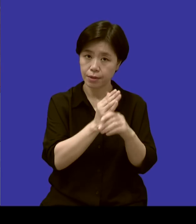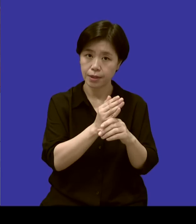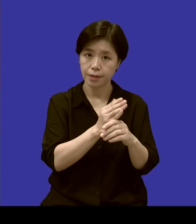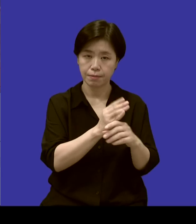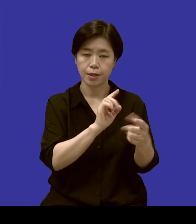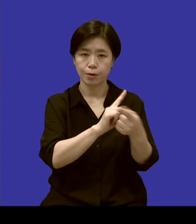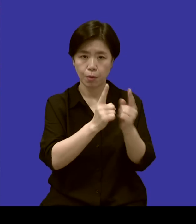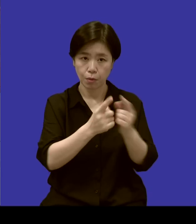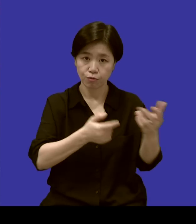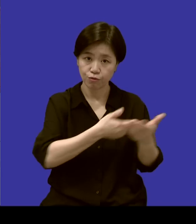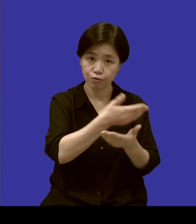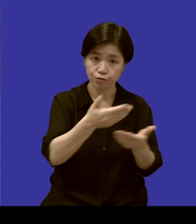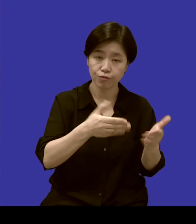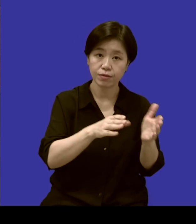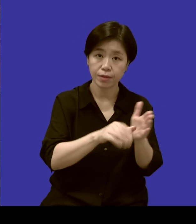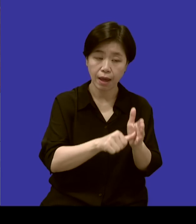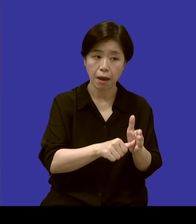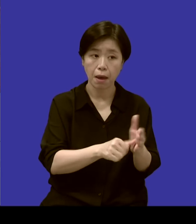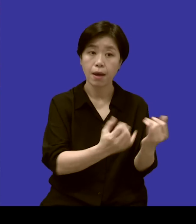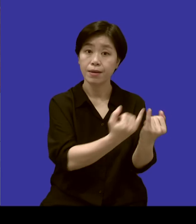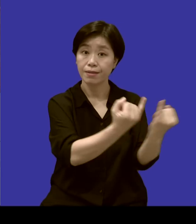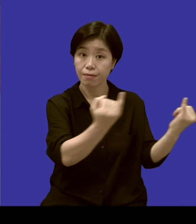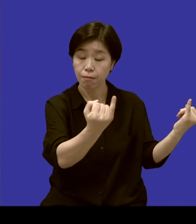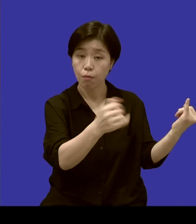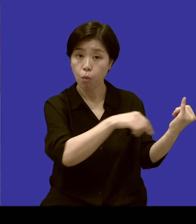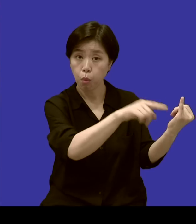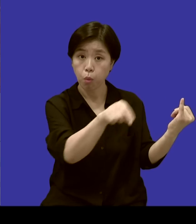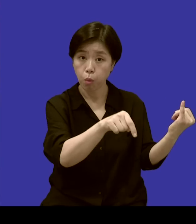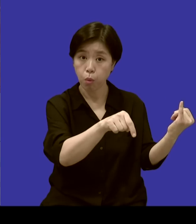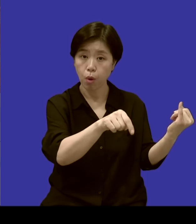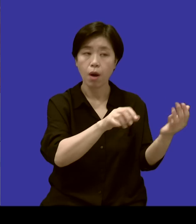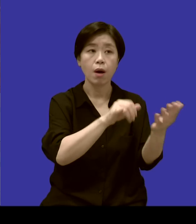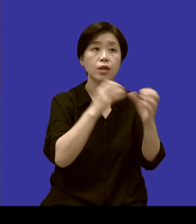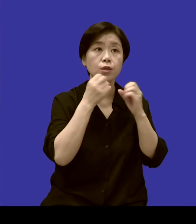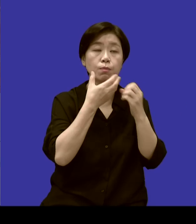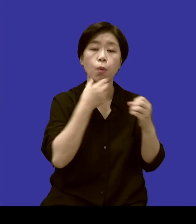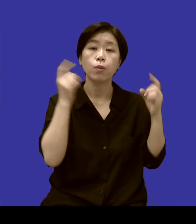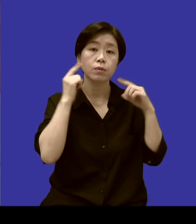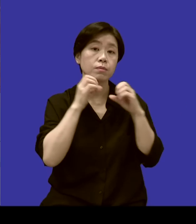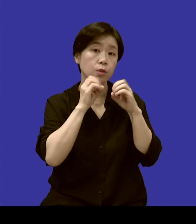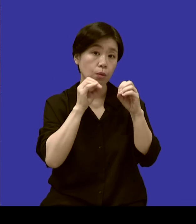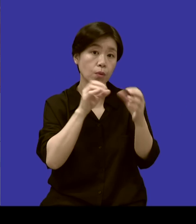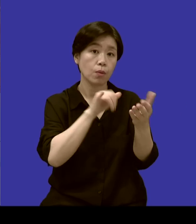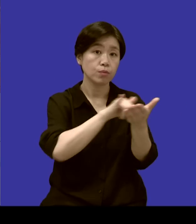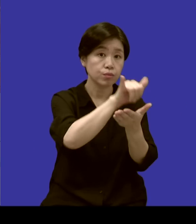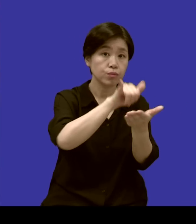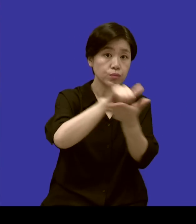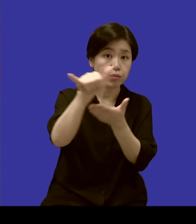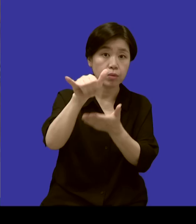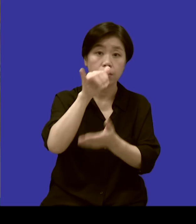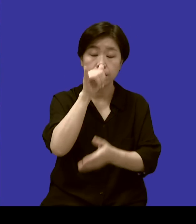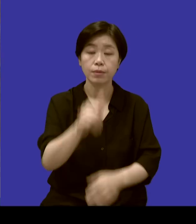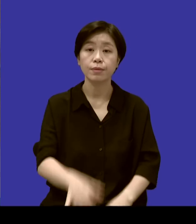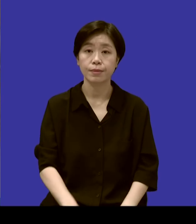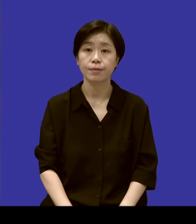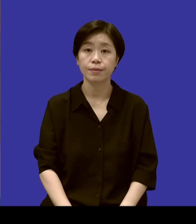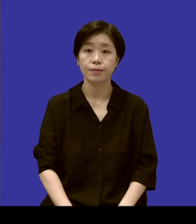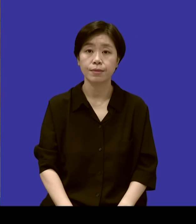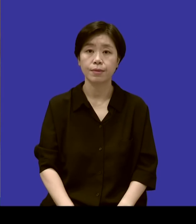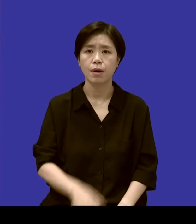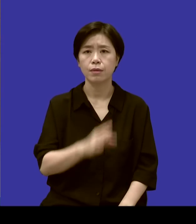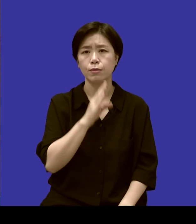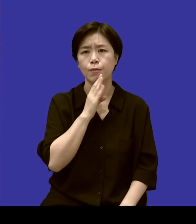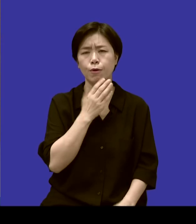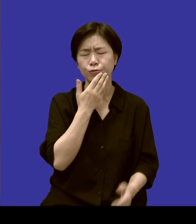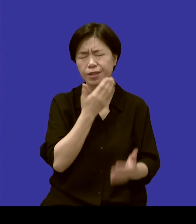또 그 자매들도 세네갈로 떠나고 선교사로 떠나고 이러는 역사가 있게 하셔서 네. 너무 생각해 보니까